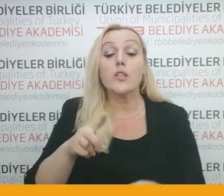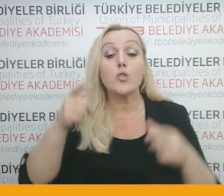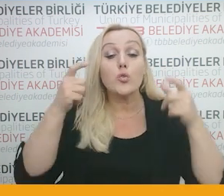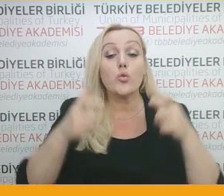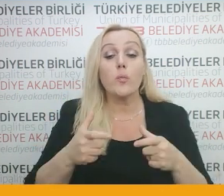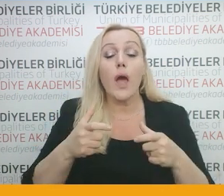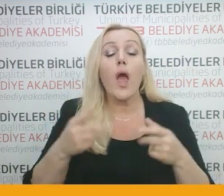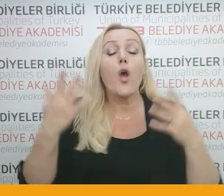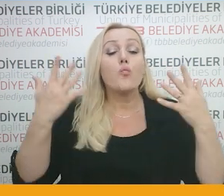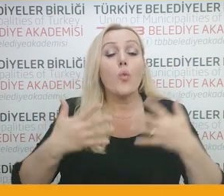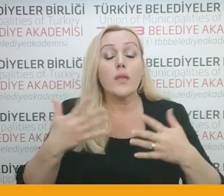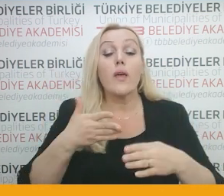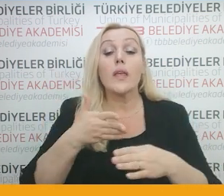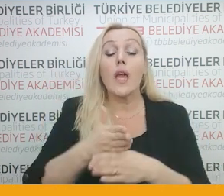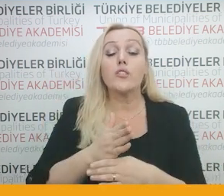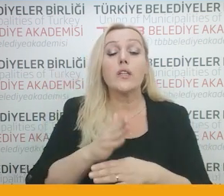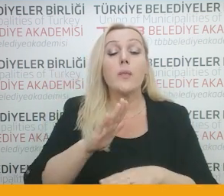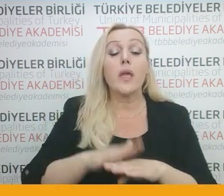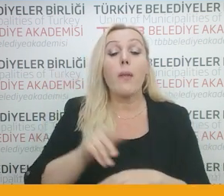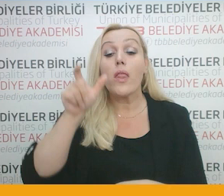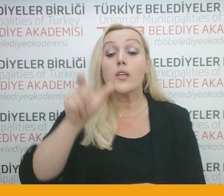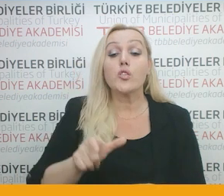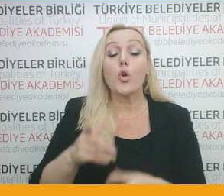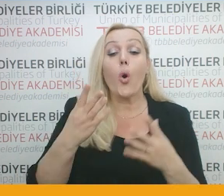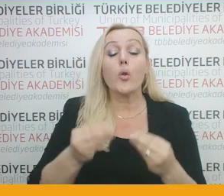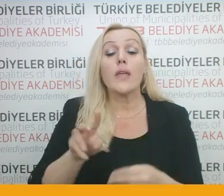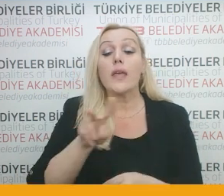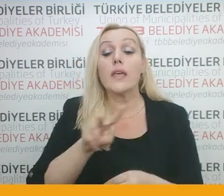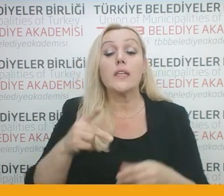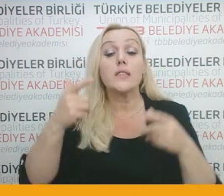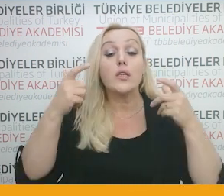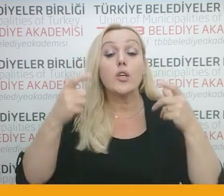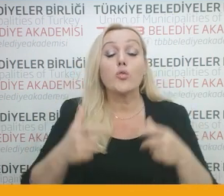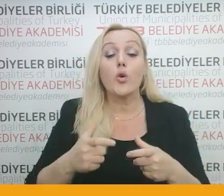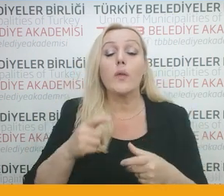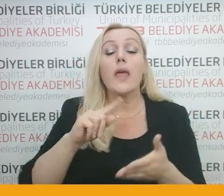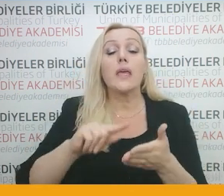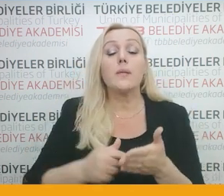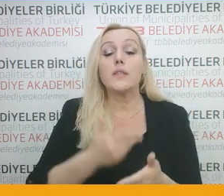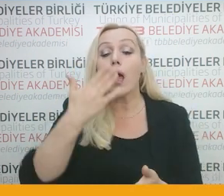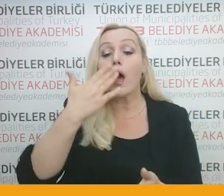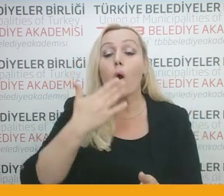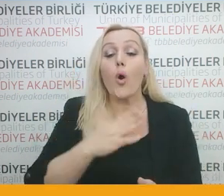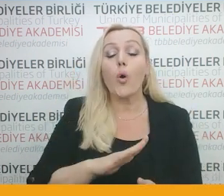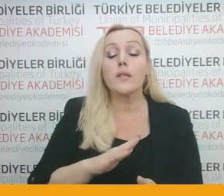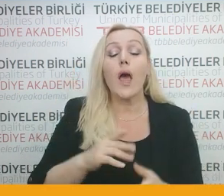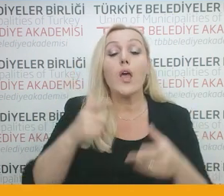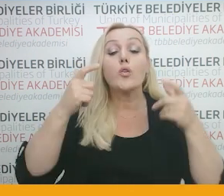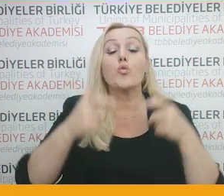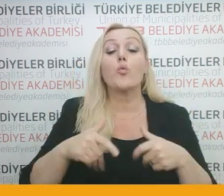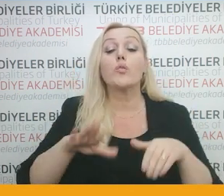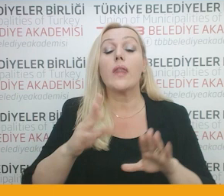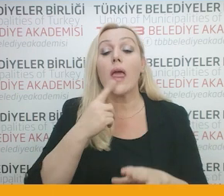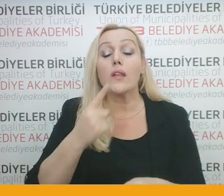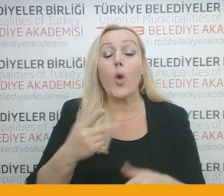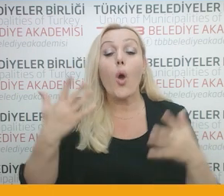gerçekleştirme görevlisi imzası varsa yine bu ikisi sorumlu. İmzası olmayan sorumlu değildir diyor Sayıştay. Muhasebe